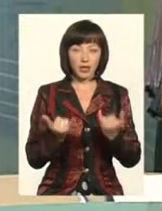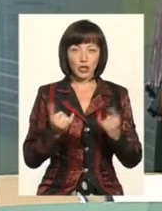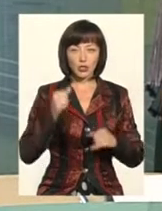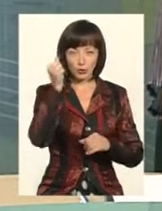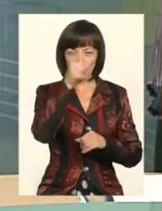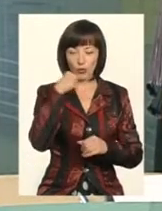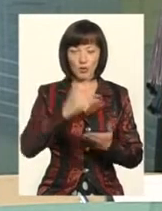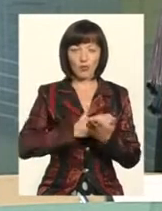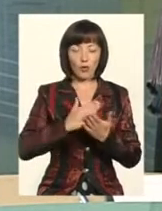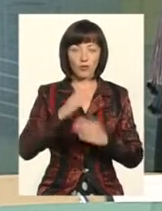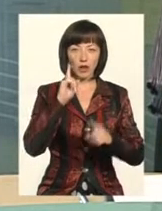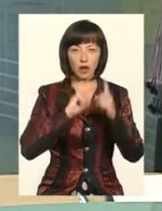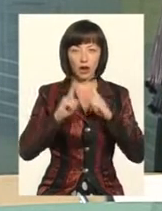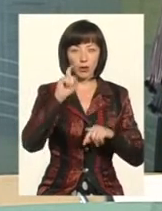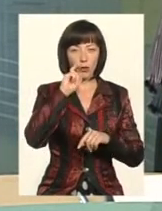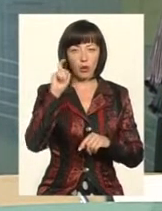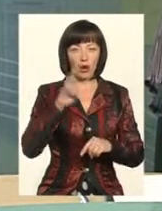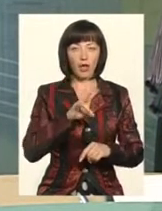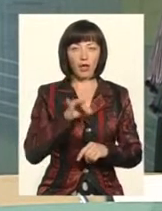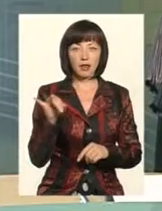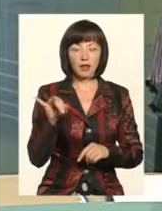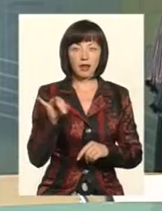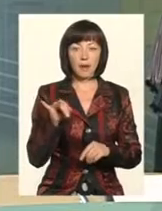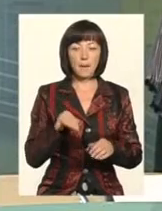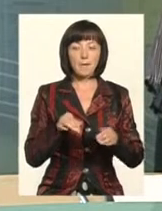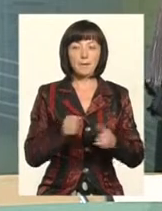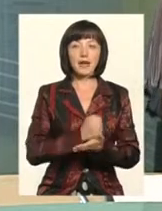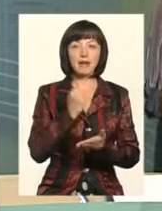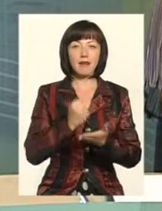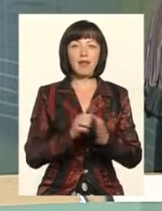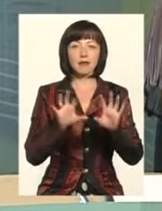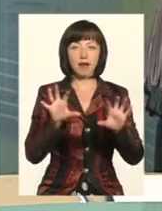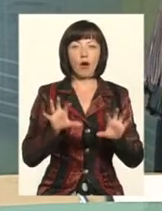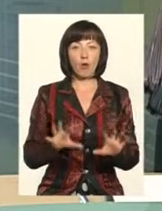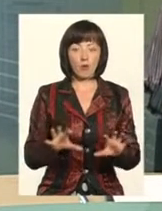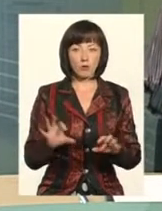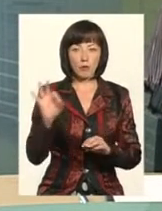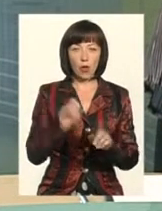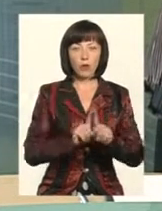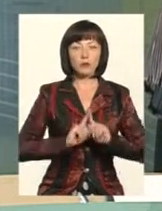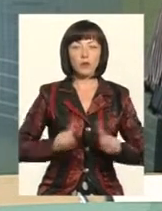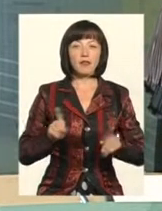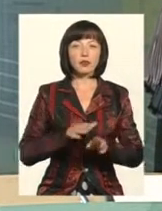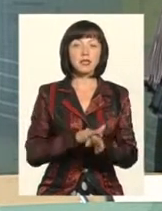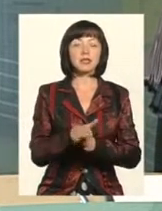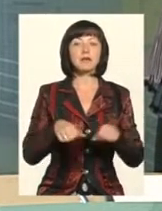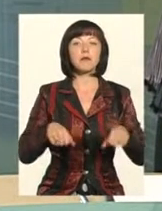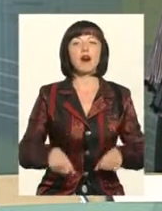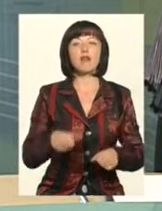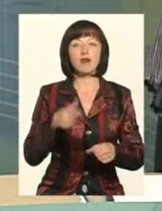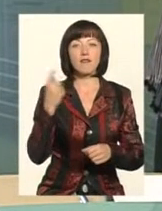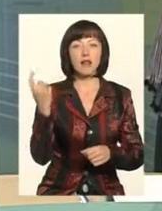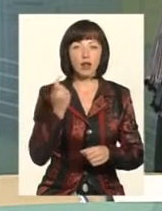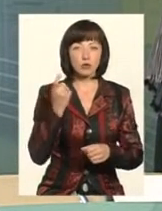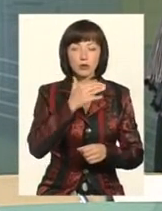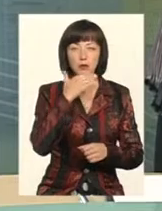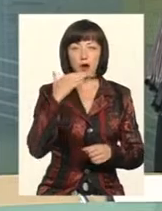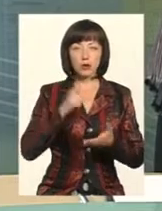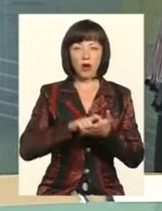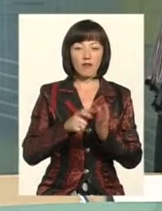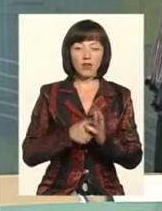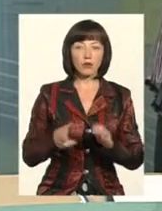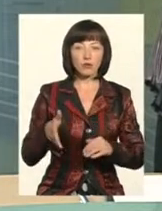року Верховна Рада України, по суті, прийняла закон, він набув чинності про особливості здійснення права власності у